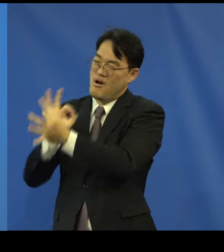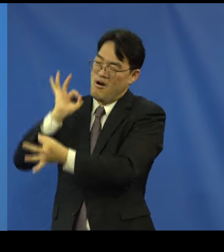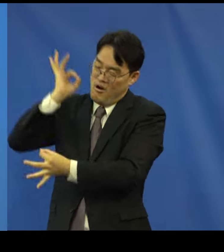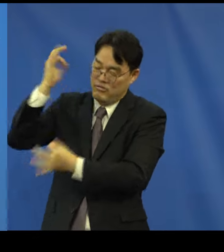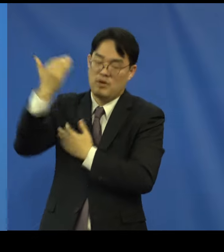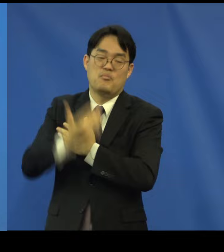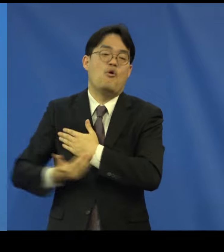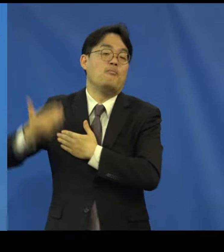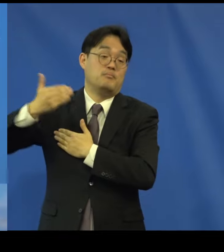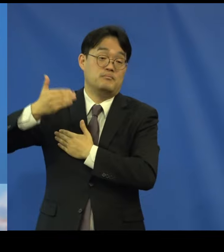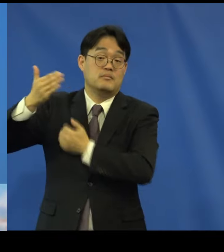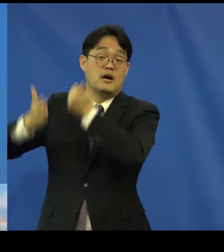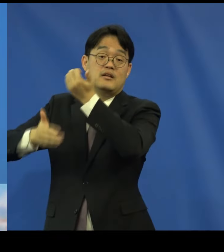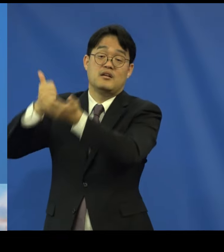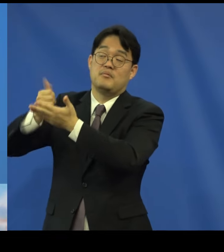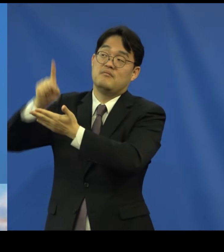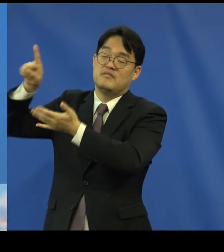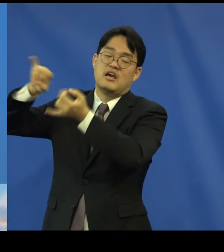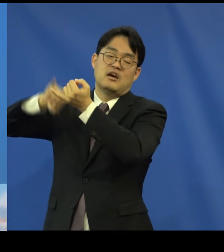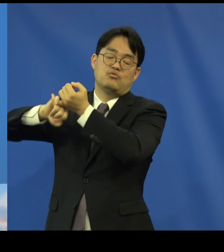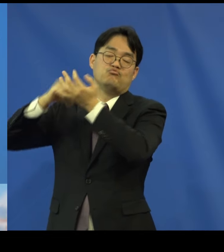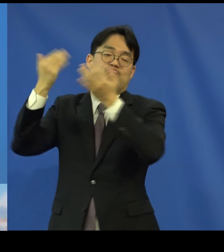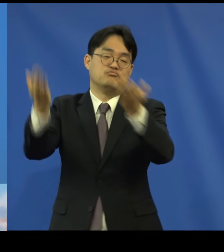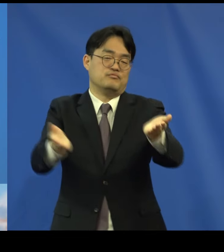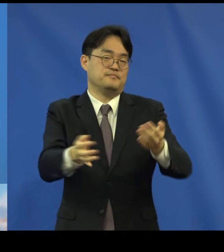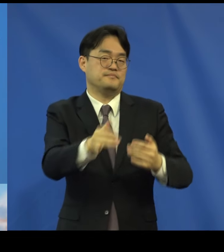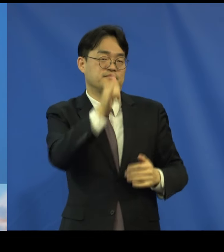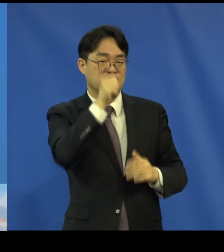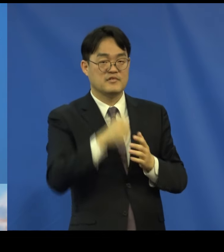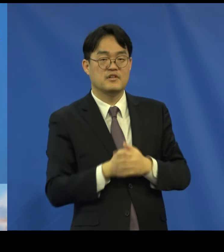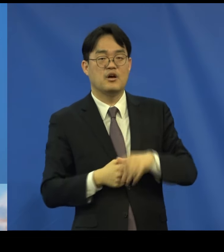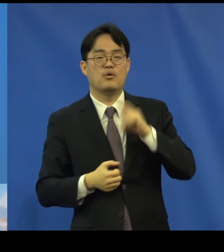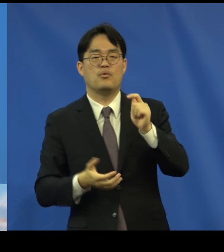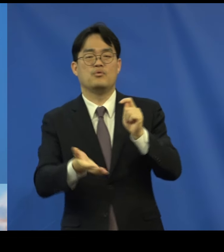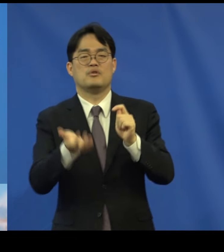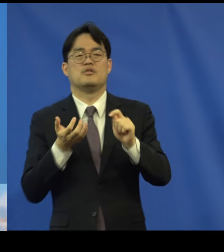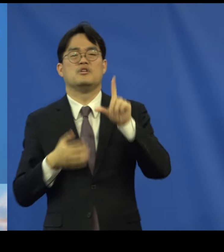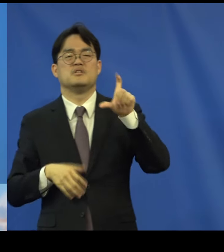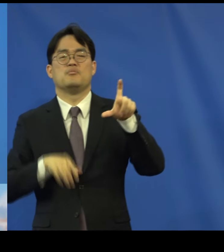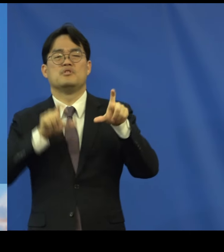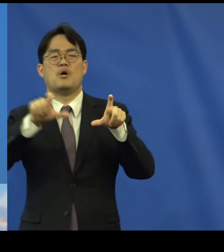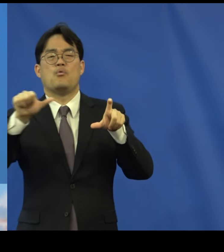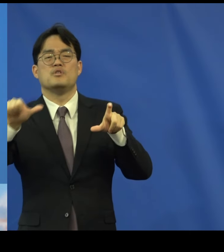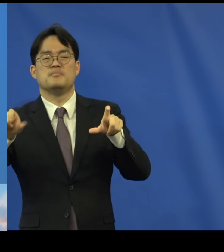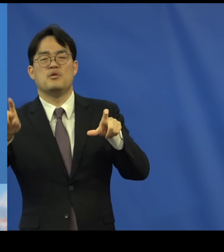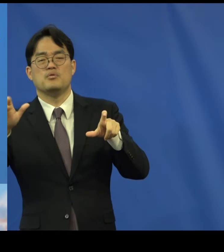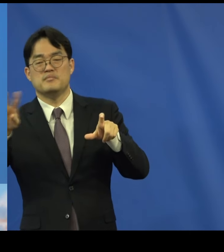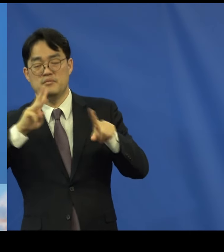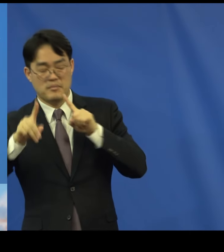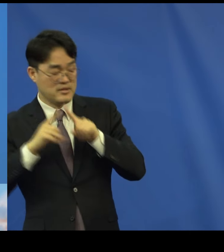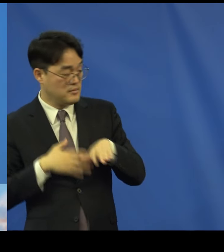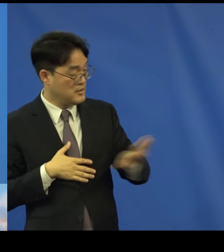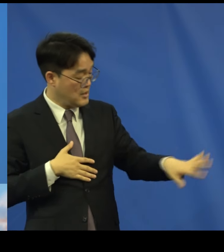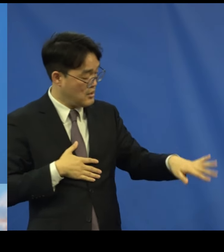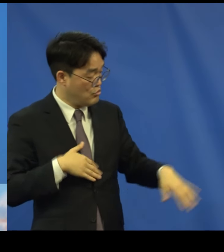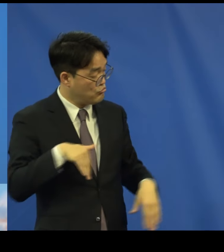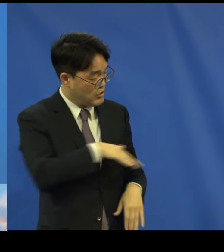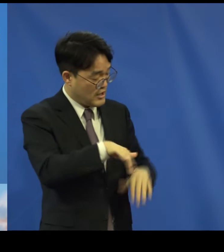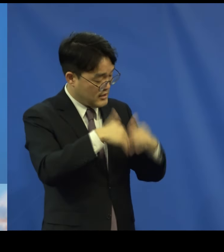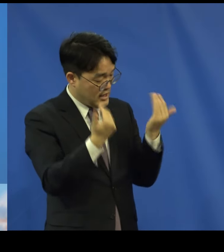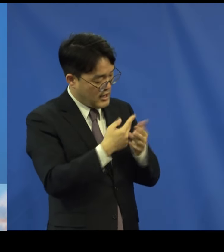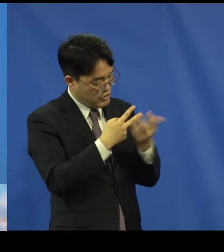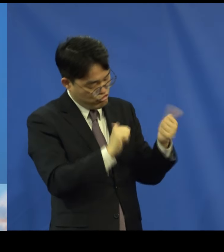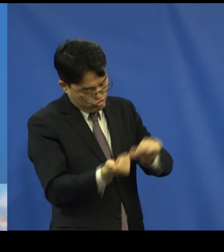그래서 고린도전서 15장 51절 53절 보라, 내가 너에게 비밀을 말한다. 우리가 다 잠잘 것이 아니요 마지막 나팔의 순식간에 호련히